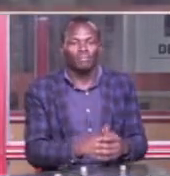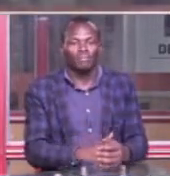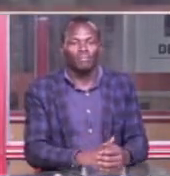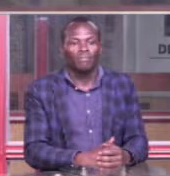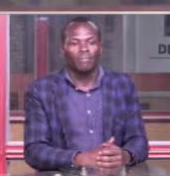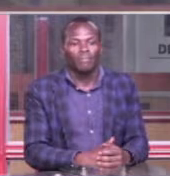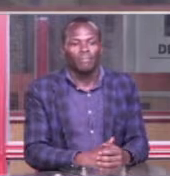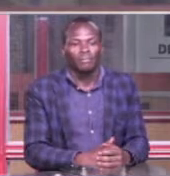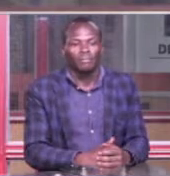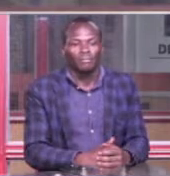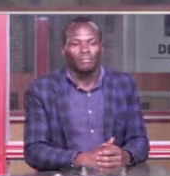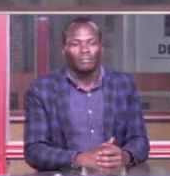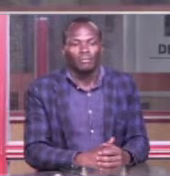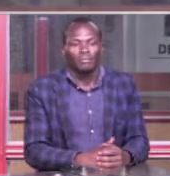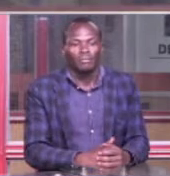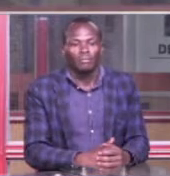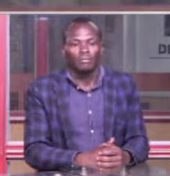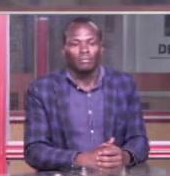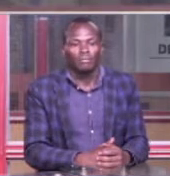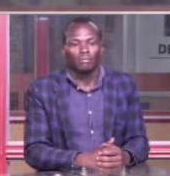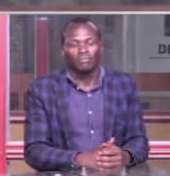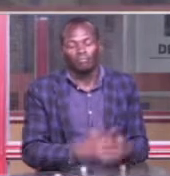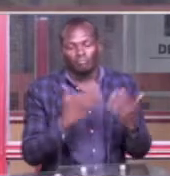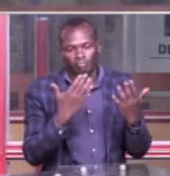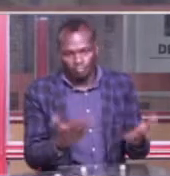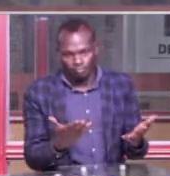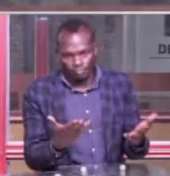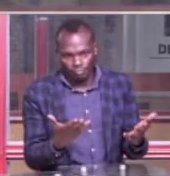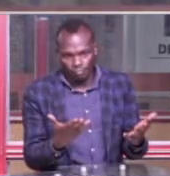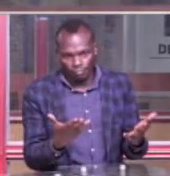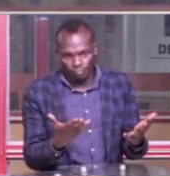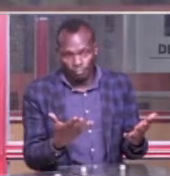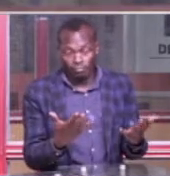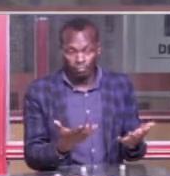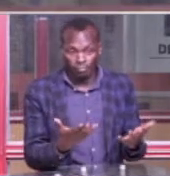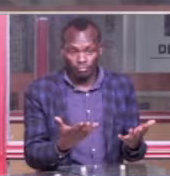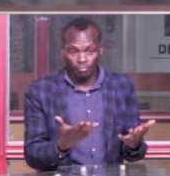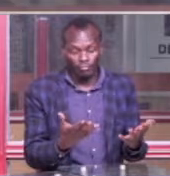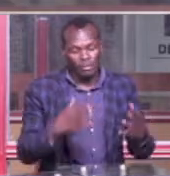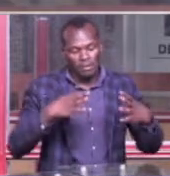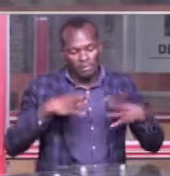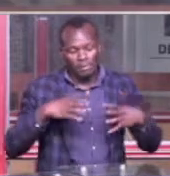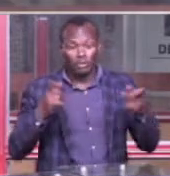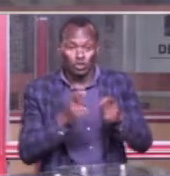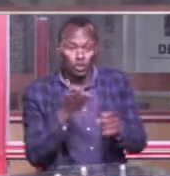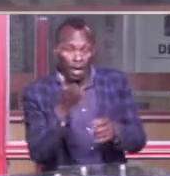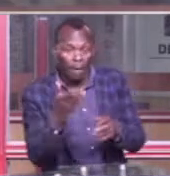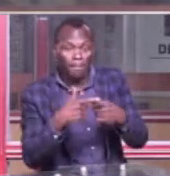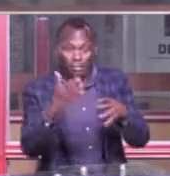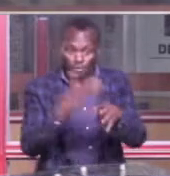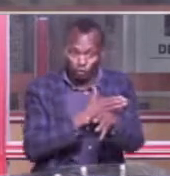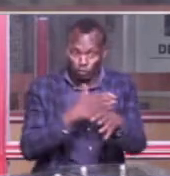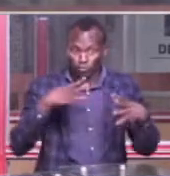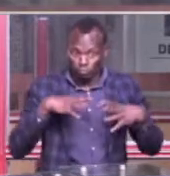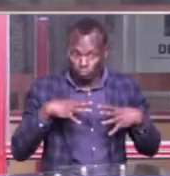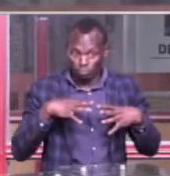Kulikanyo Anite Nakaibale tugenda kutandikira awo ne kitundu kyaffe ekyokubiri nga tukomyewo wabula nga tetunagenda kuwummulamu ka tusooke tukuwe emigaso